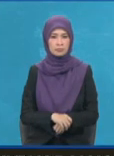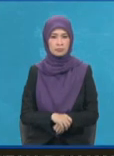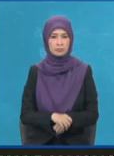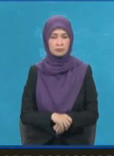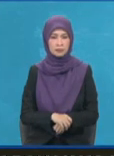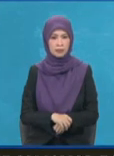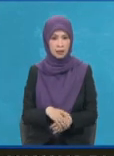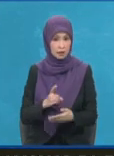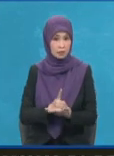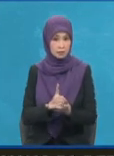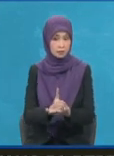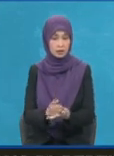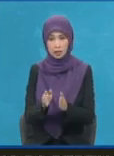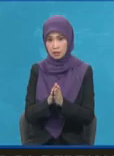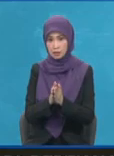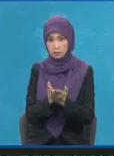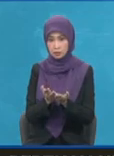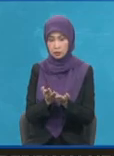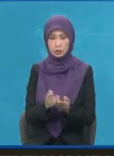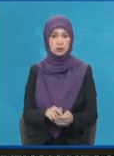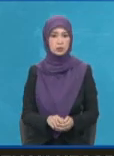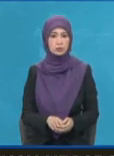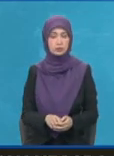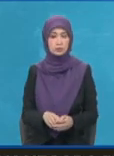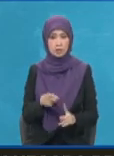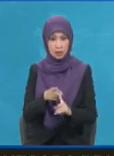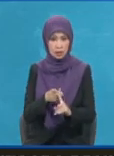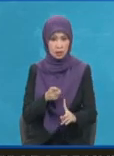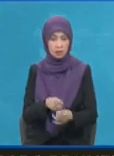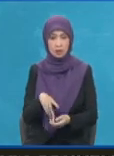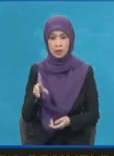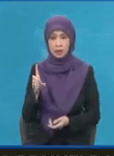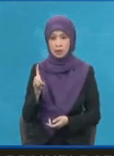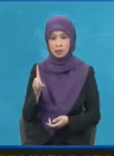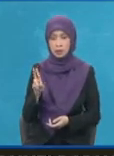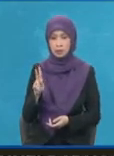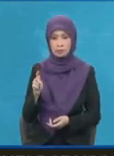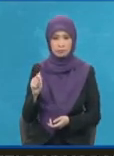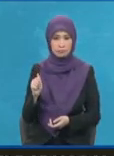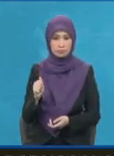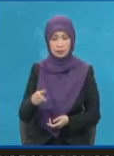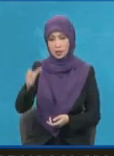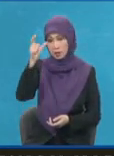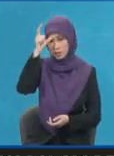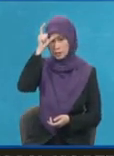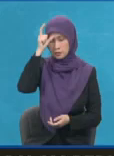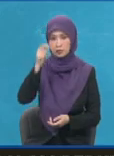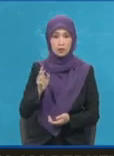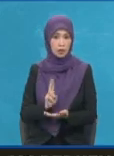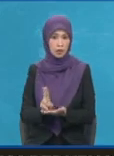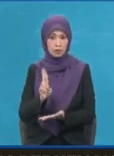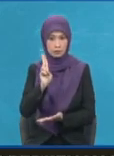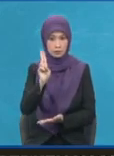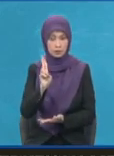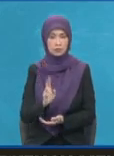sumbangan koleksi buku-buku dari kedutaan Republik Turki merupakan tambahan berharga kepada koleksi perpustakaan University